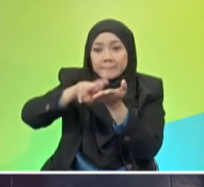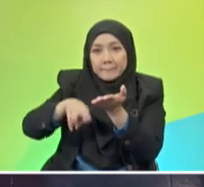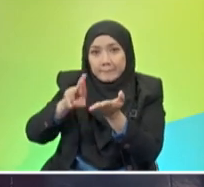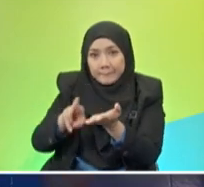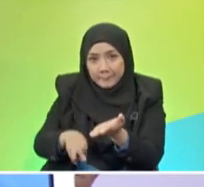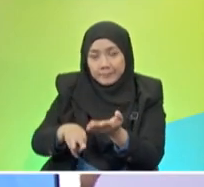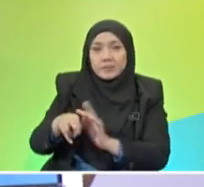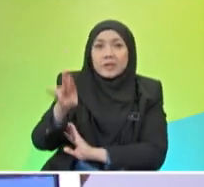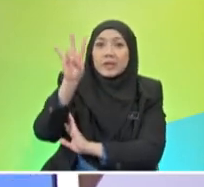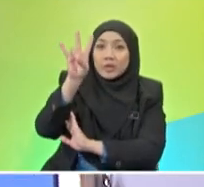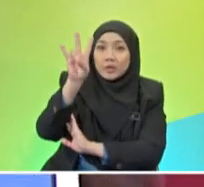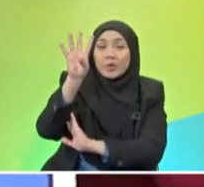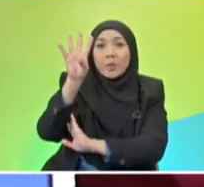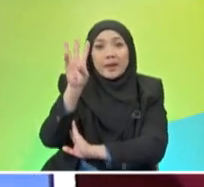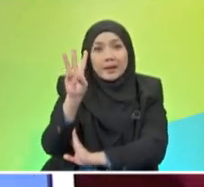lagi. Okey.